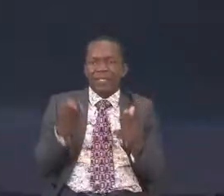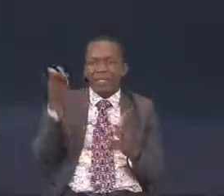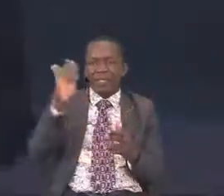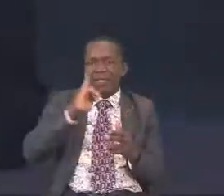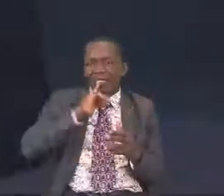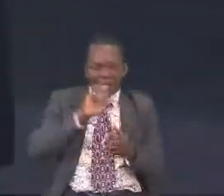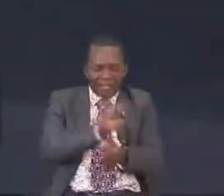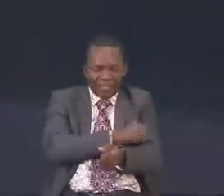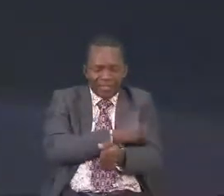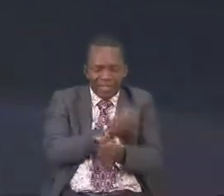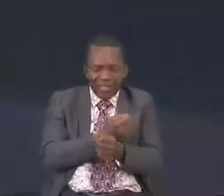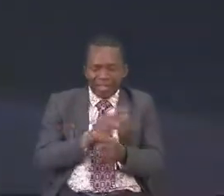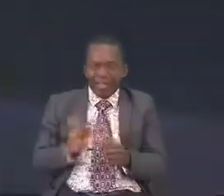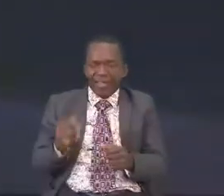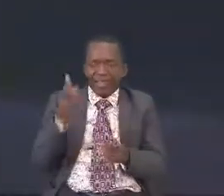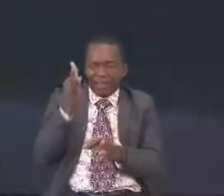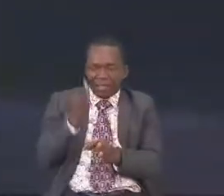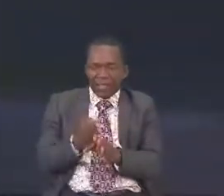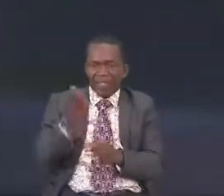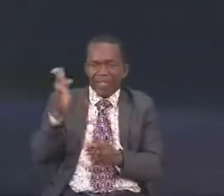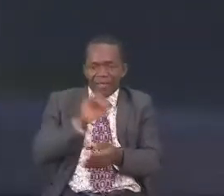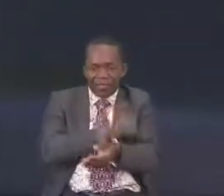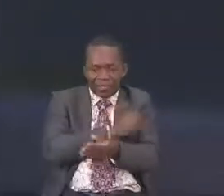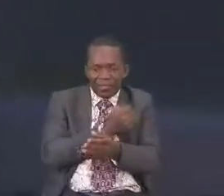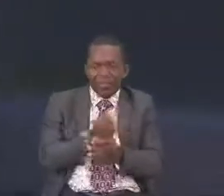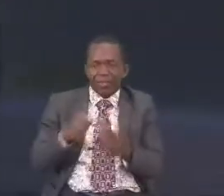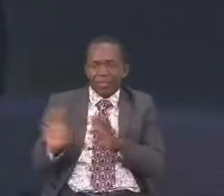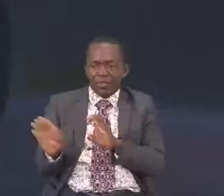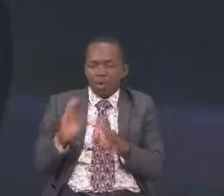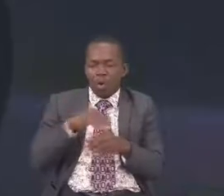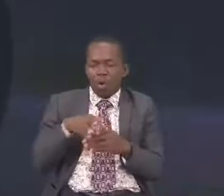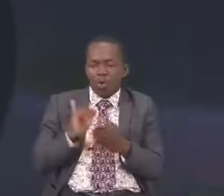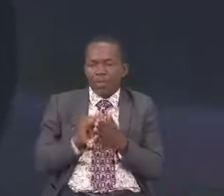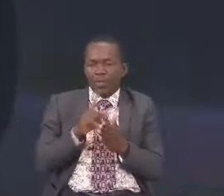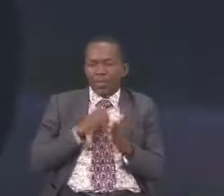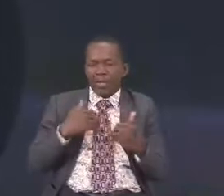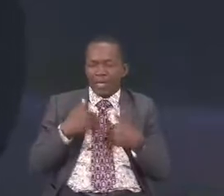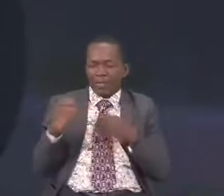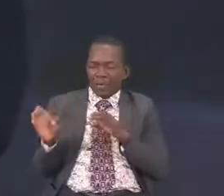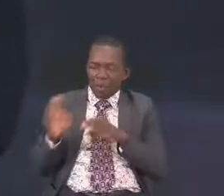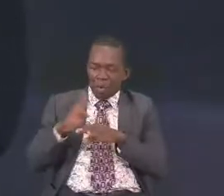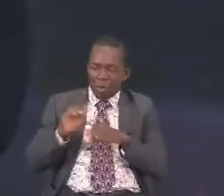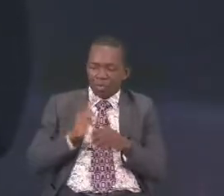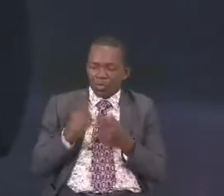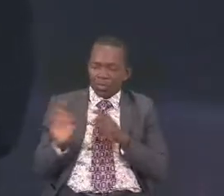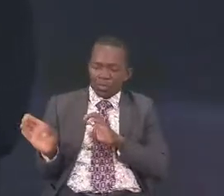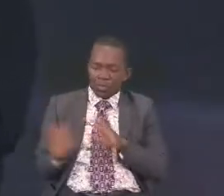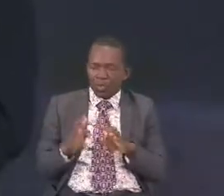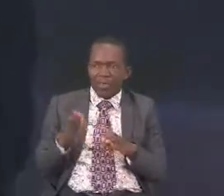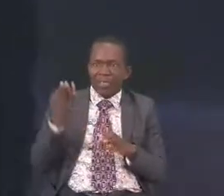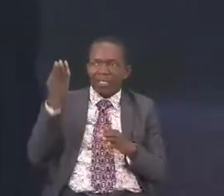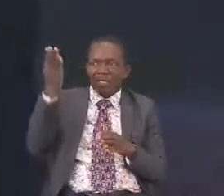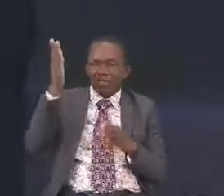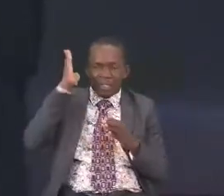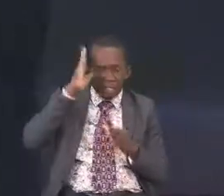force de faire ce que Dieu t'appelle à faire, vous recevez une puissance, le Saint-Esprit survenant sur vous, et vous serez